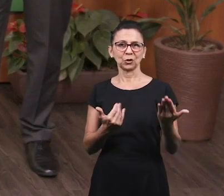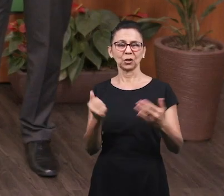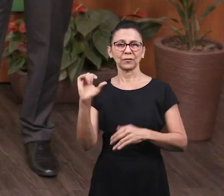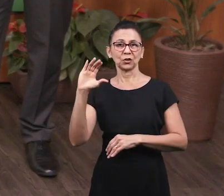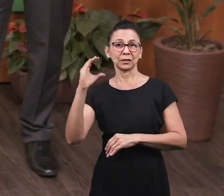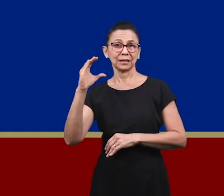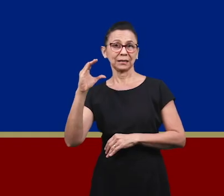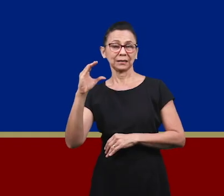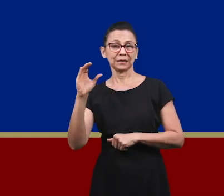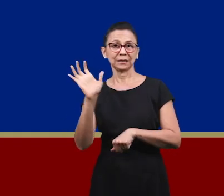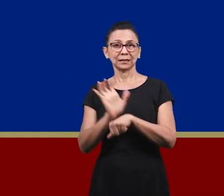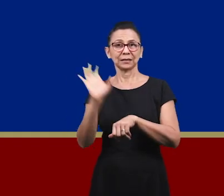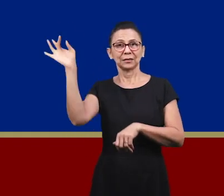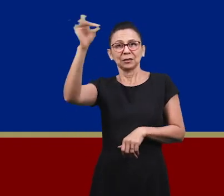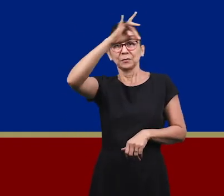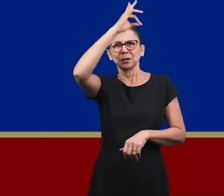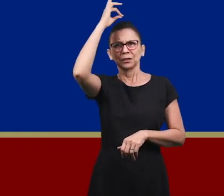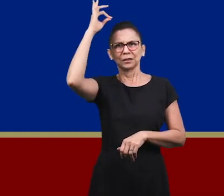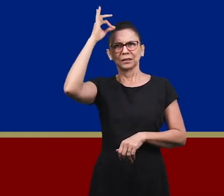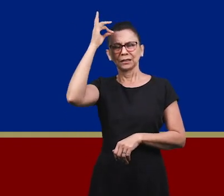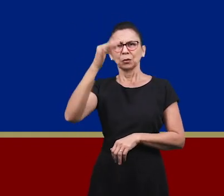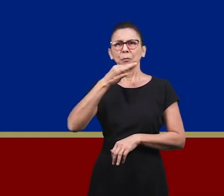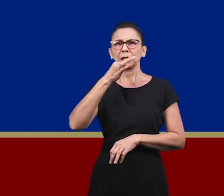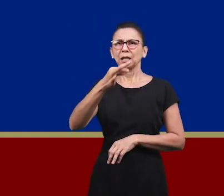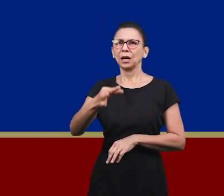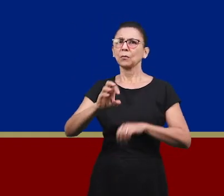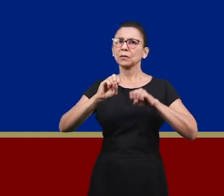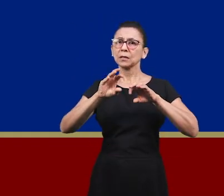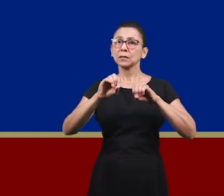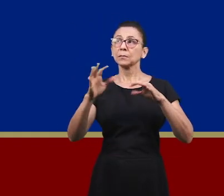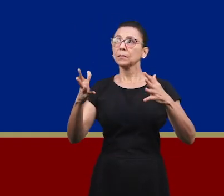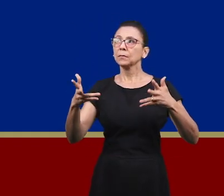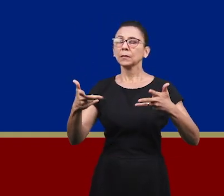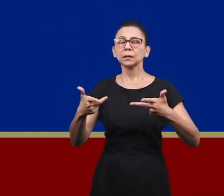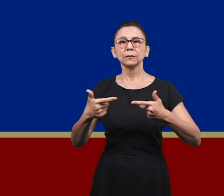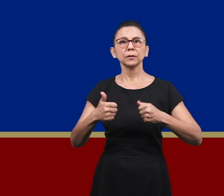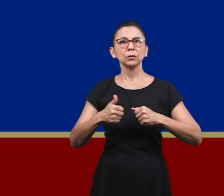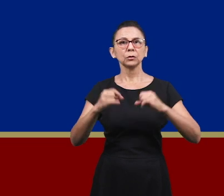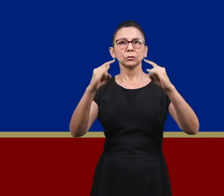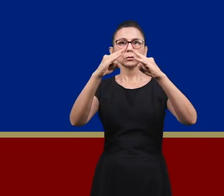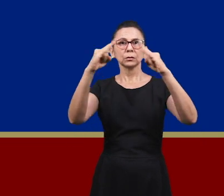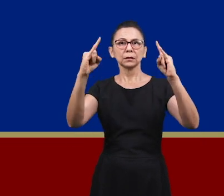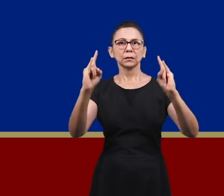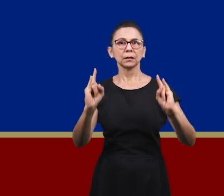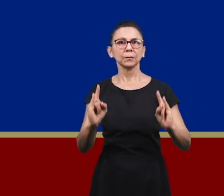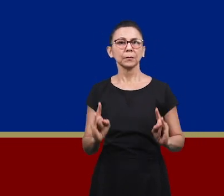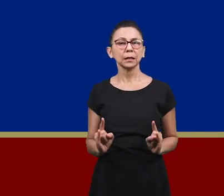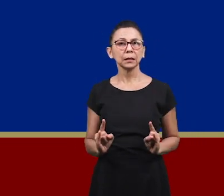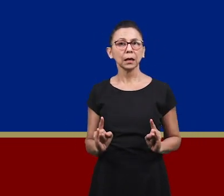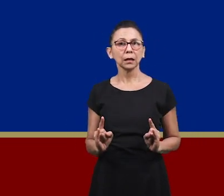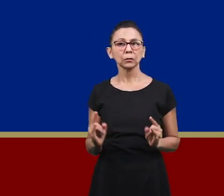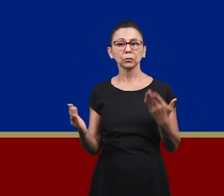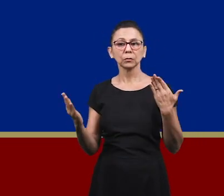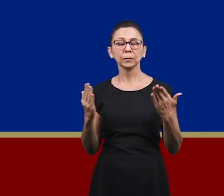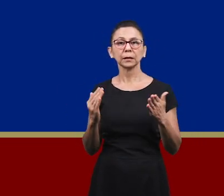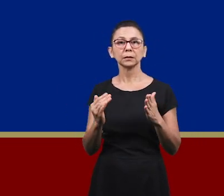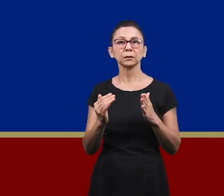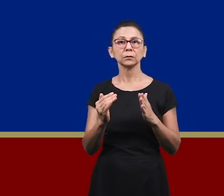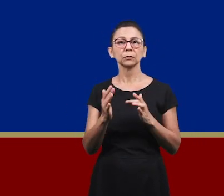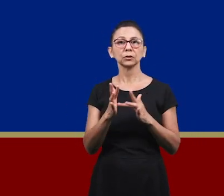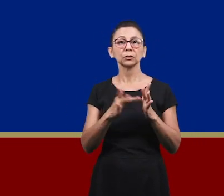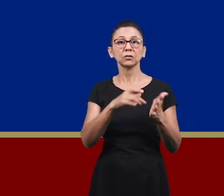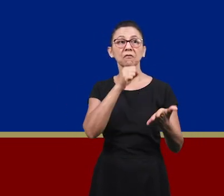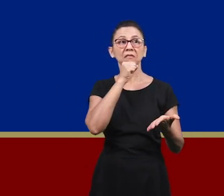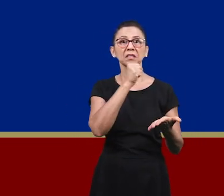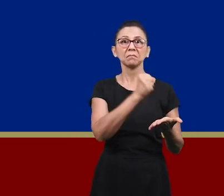de Cariacica, dans l'état du Espírito Santo au Brésil, qui a dit « Quel enseignement merveilleux sur le tabernacle et Jésus à l'Ancien